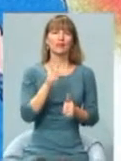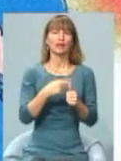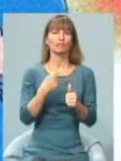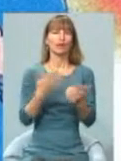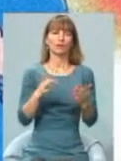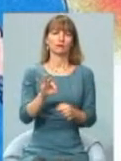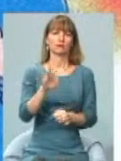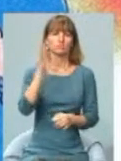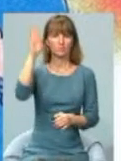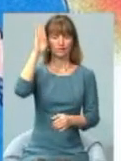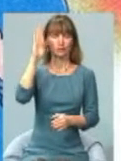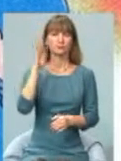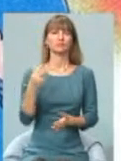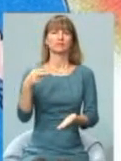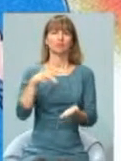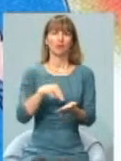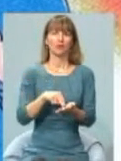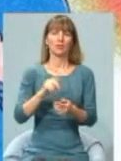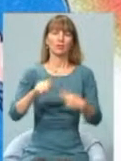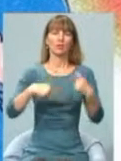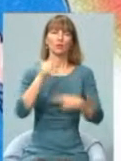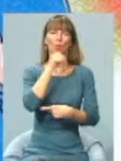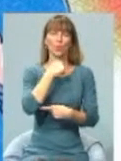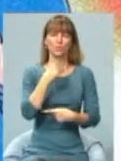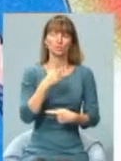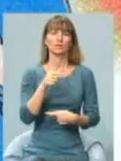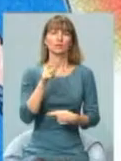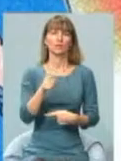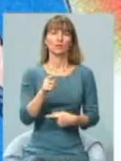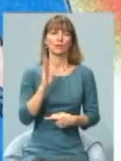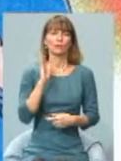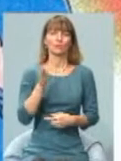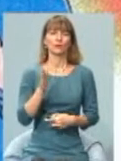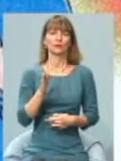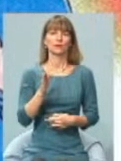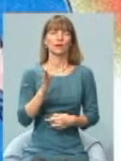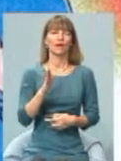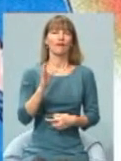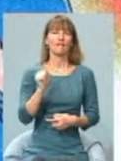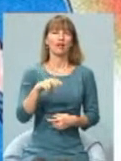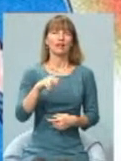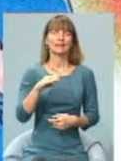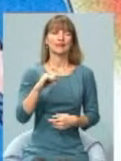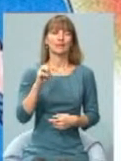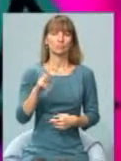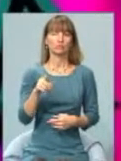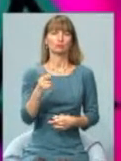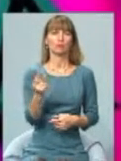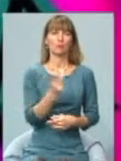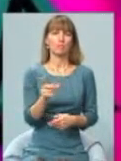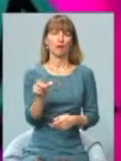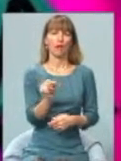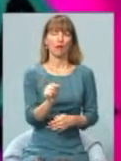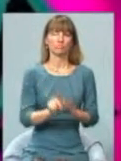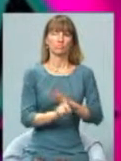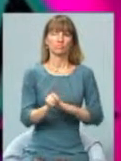якої діставалось хлопцю, ставала на наступний рік його Валентиною, а він – її Валентином. Тобто молоді ставали парою. В